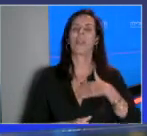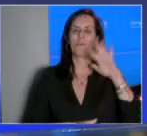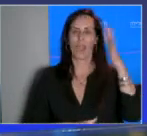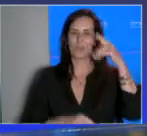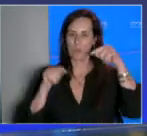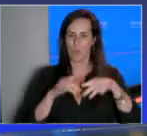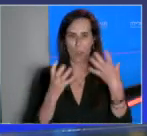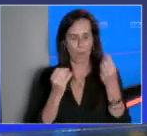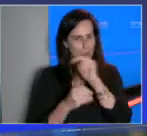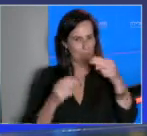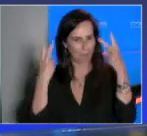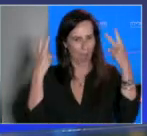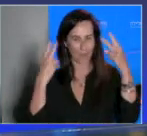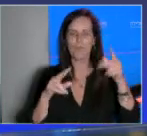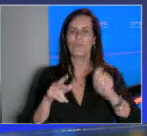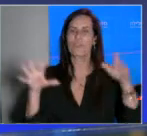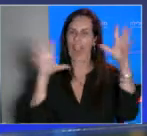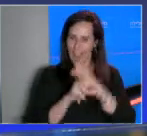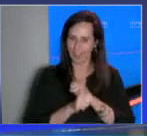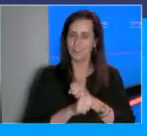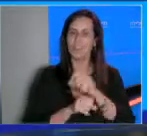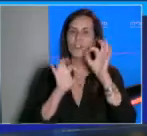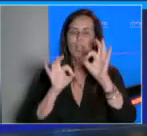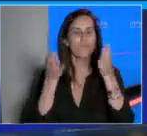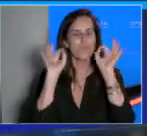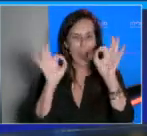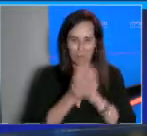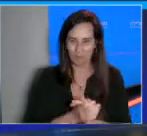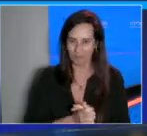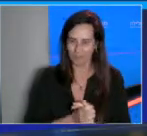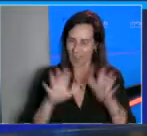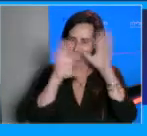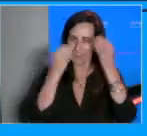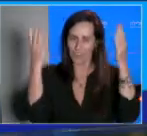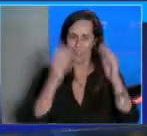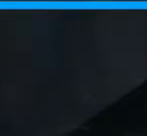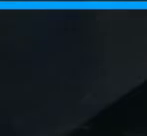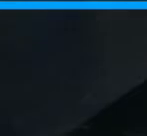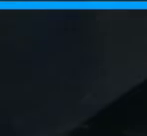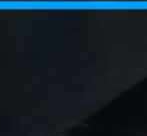חמישי כאן עם המון נושאים חשובים, משכן לילה שלכם ולשירותכם, לילה טוב.